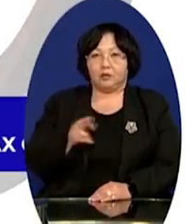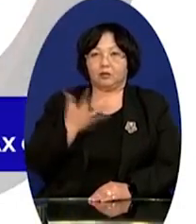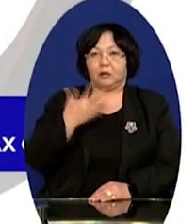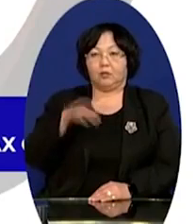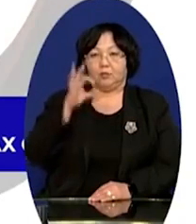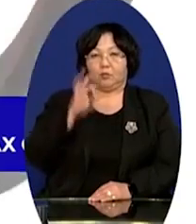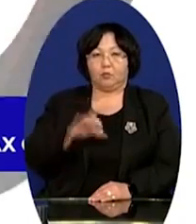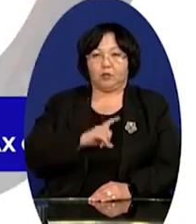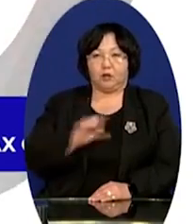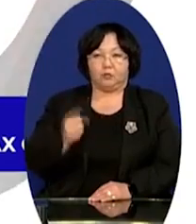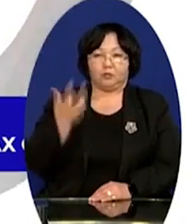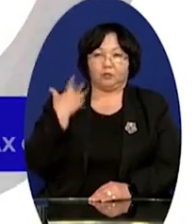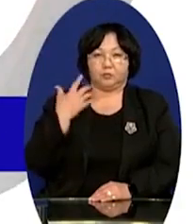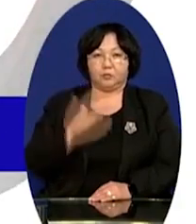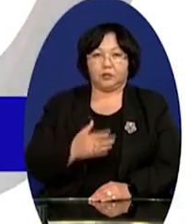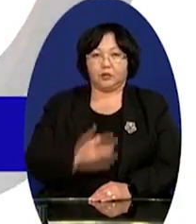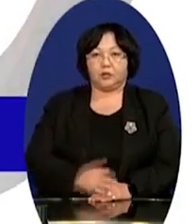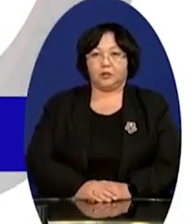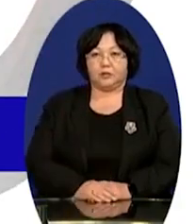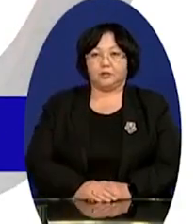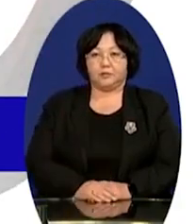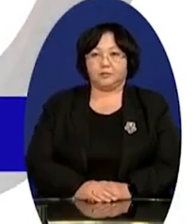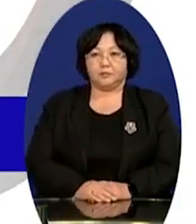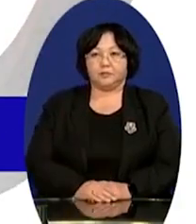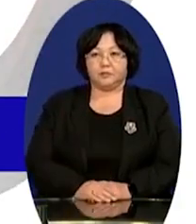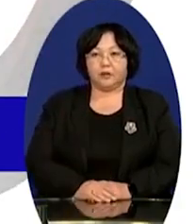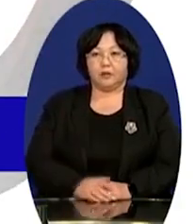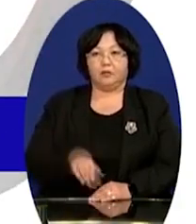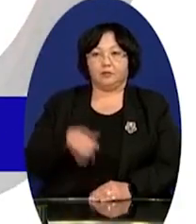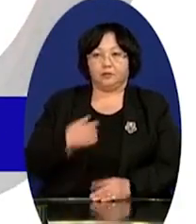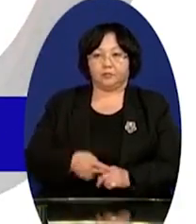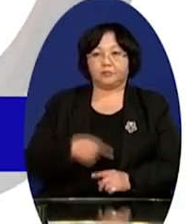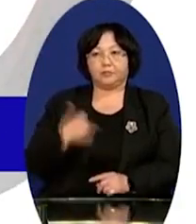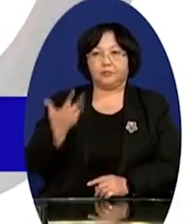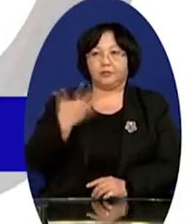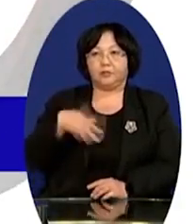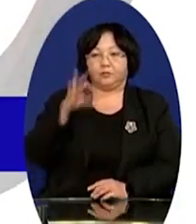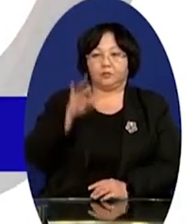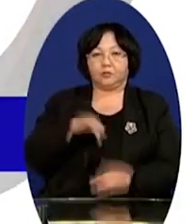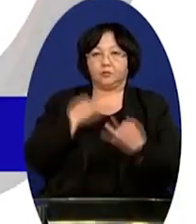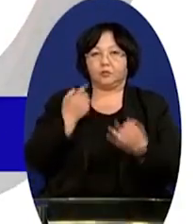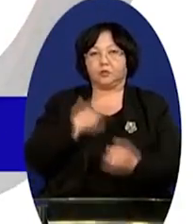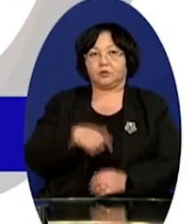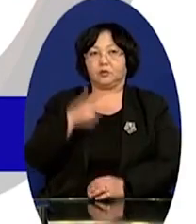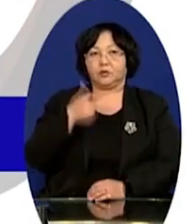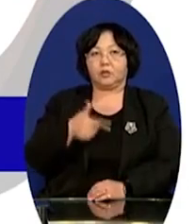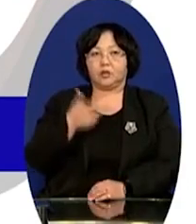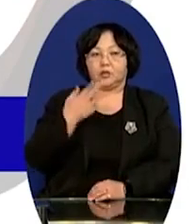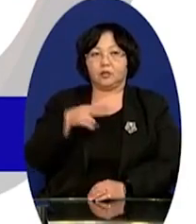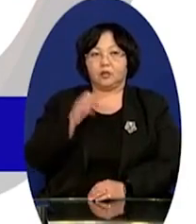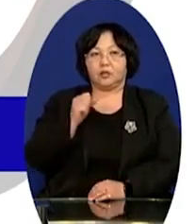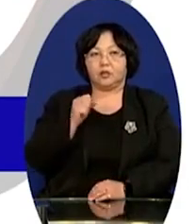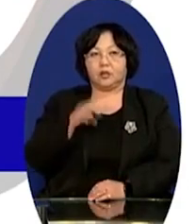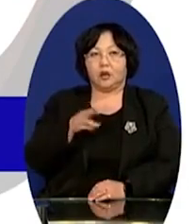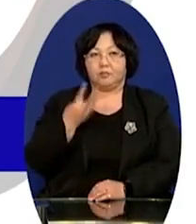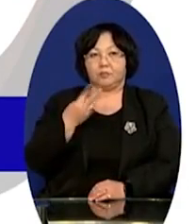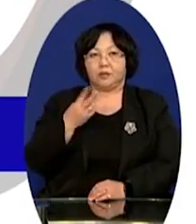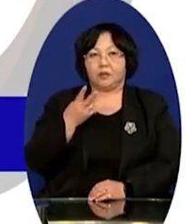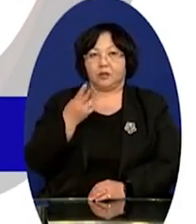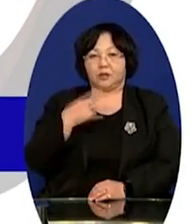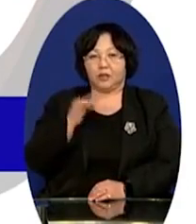50% эзэмшдэг. За нөгөө 50% нь их хурлын гишүүн гонгорын дамдын юм 50% нь эзэмшдэг юм